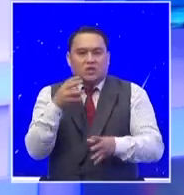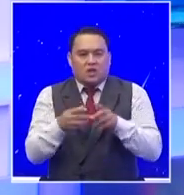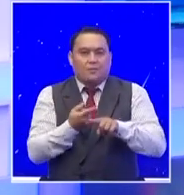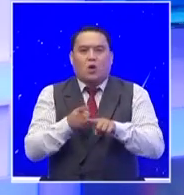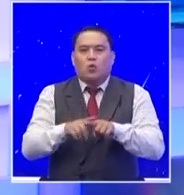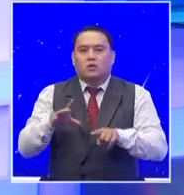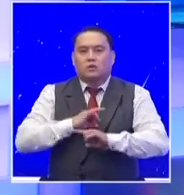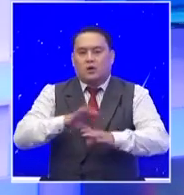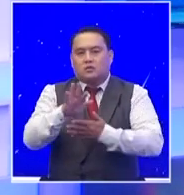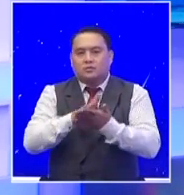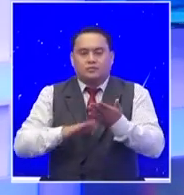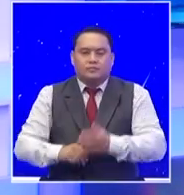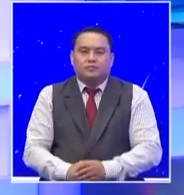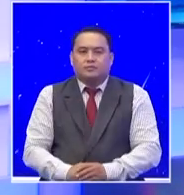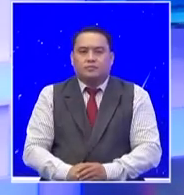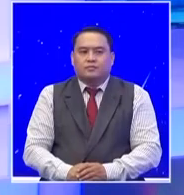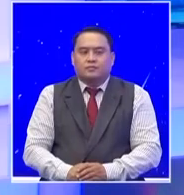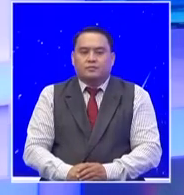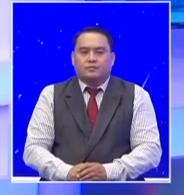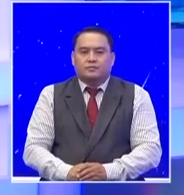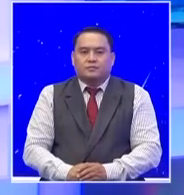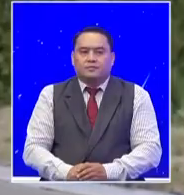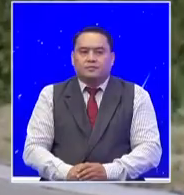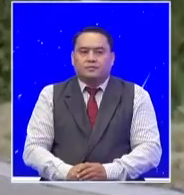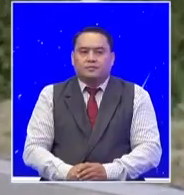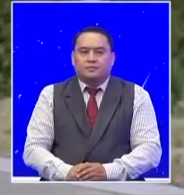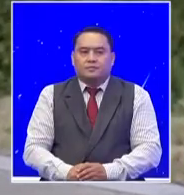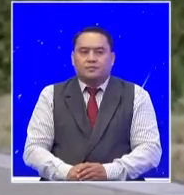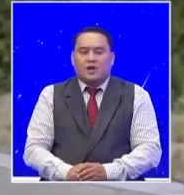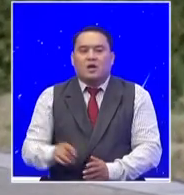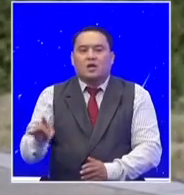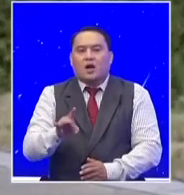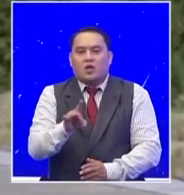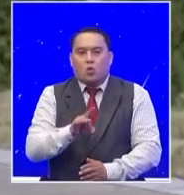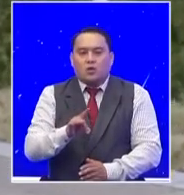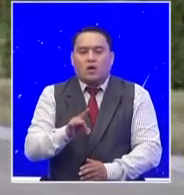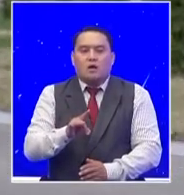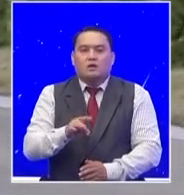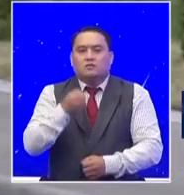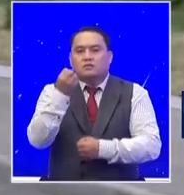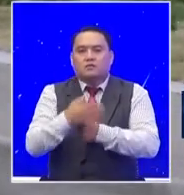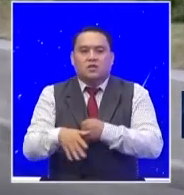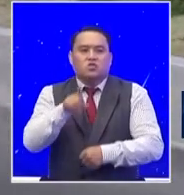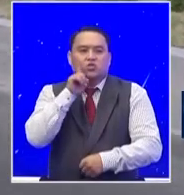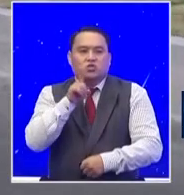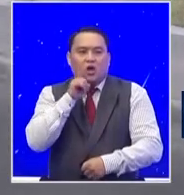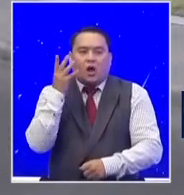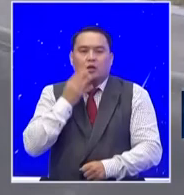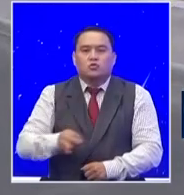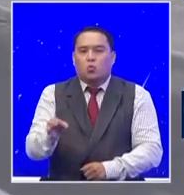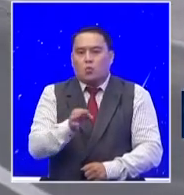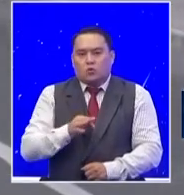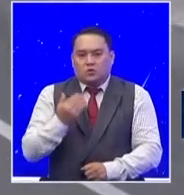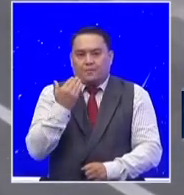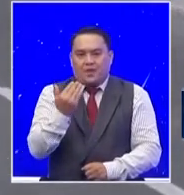стандартам. Подробнее о них расскажет Ануар Амангельдинов. Отныне микрорайон Каратал станет эпицентром жизни жетысусской